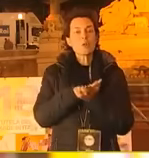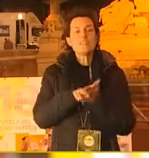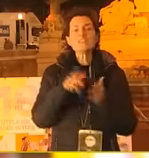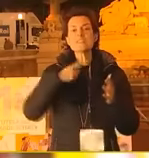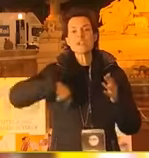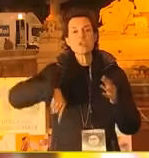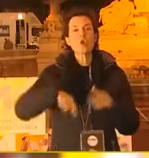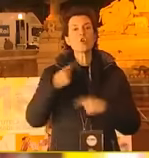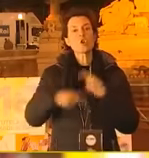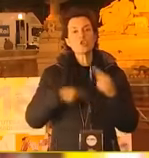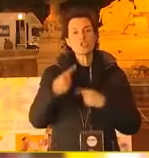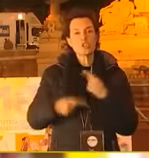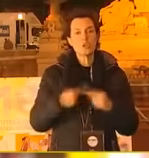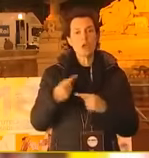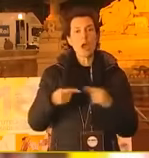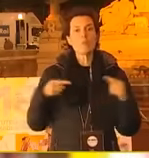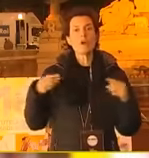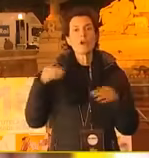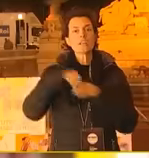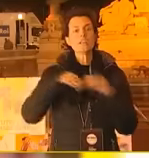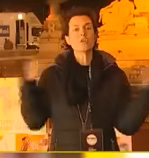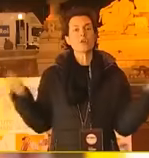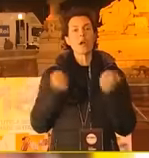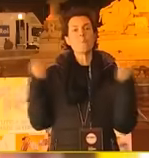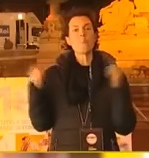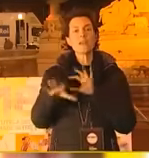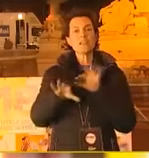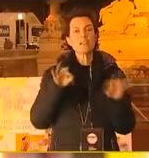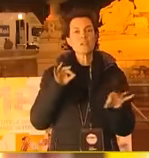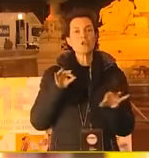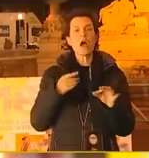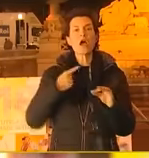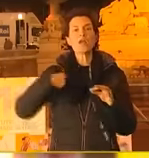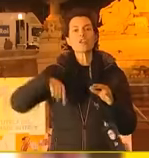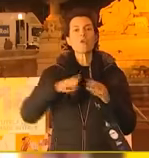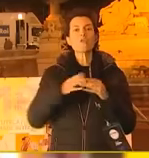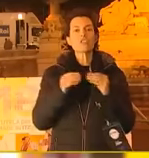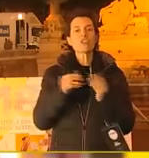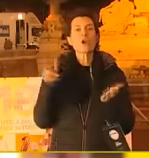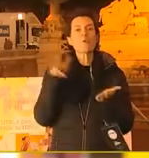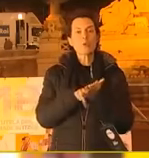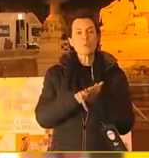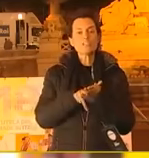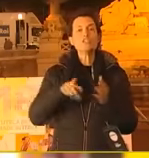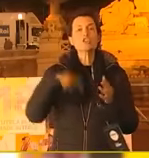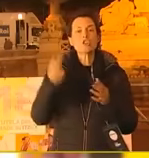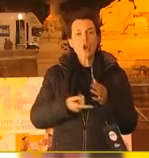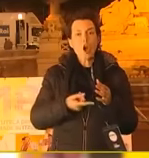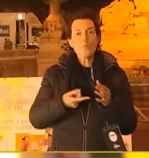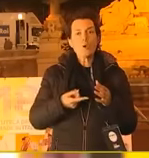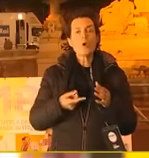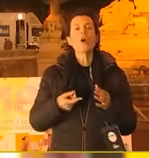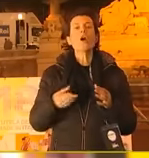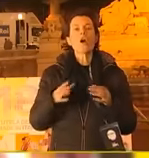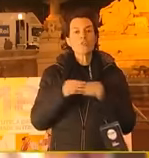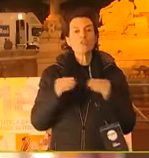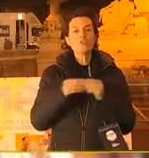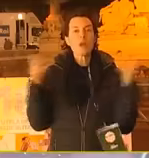facciamo in campagna elettorale, per noi sono scelte di vita e loro hanno paura di tutto questo.